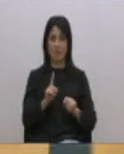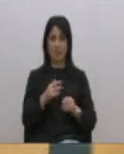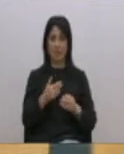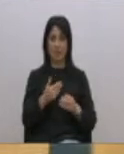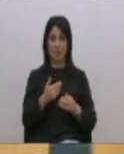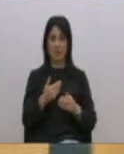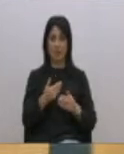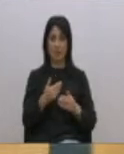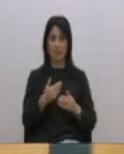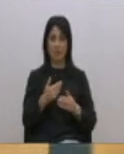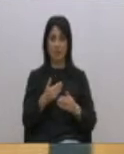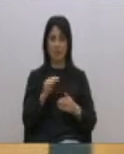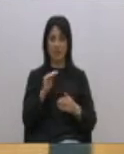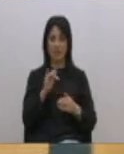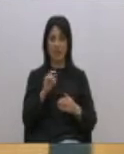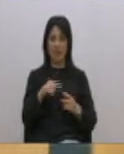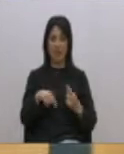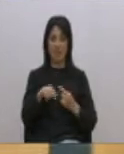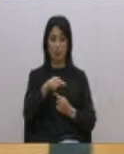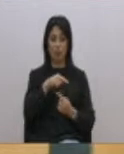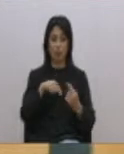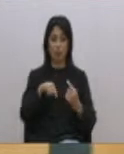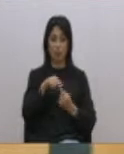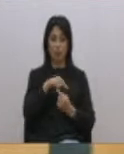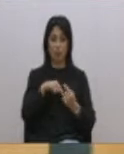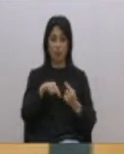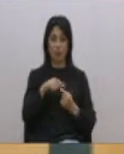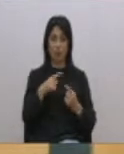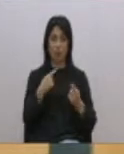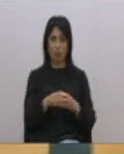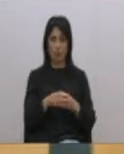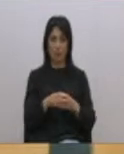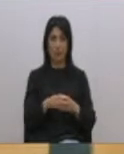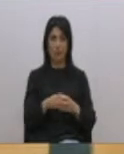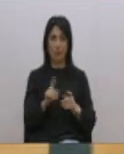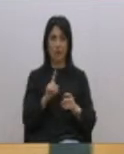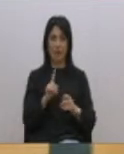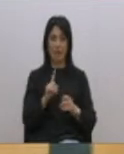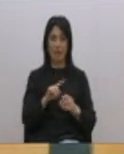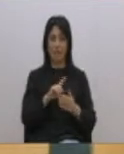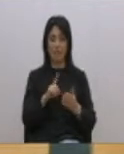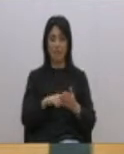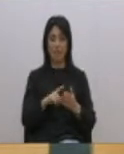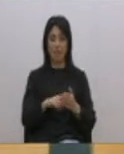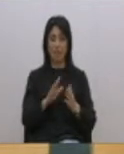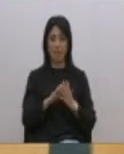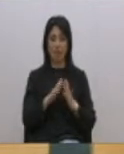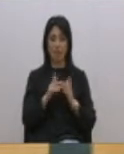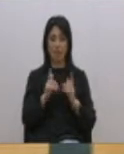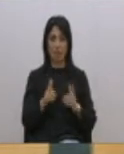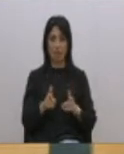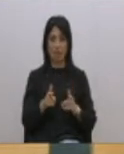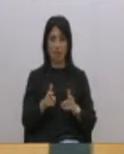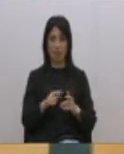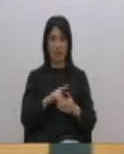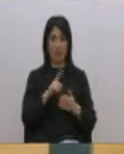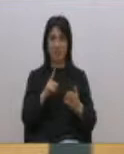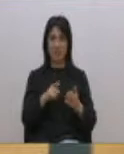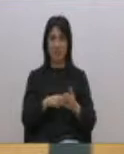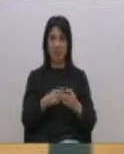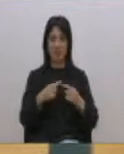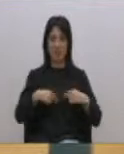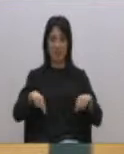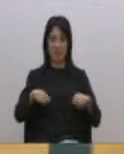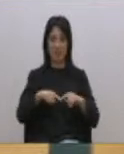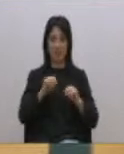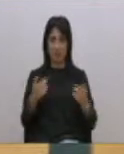ვთქვათ ფრაქციებს შორის კონსულტაციების ჩასაკვეულ საკითხებში შესათანხმებლად. საკითხების წრე